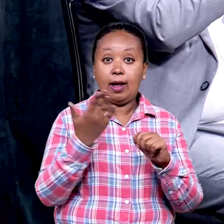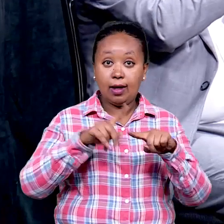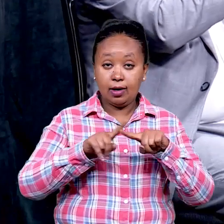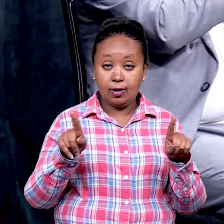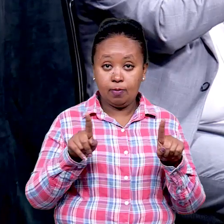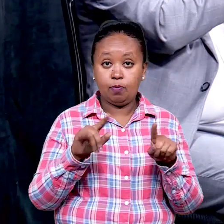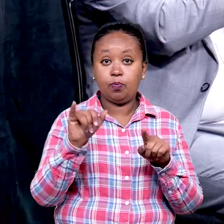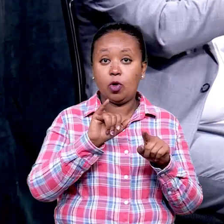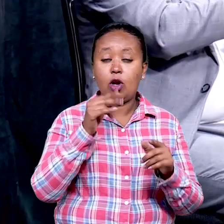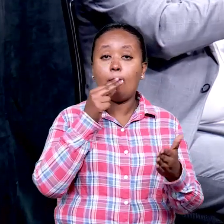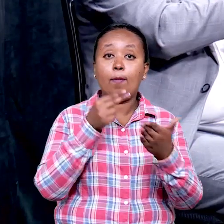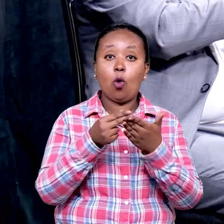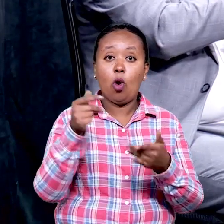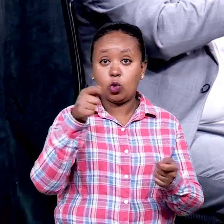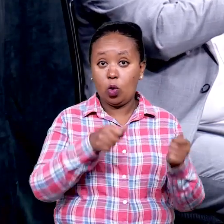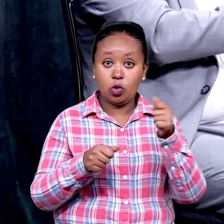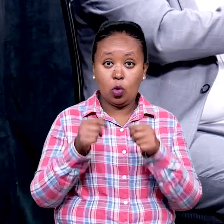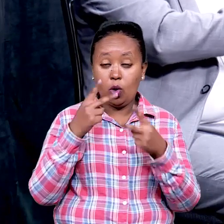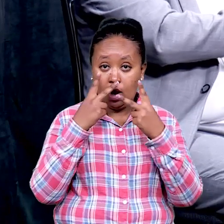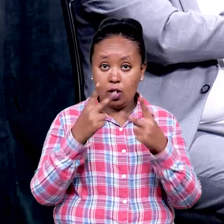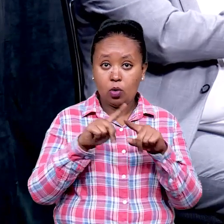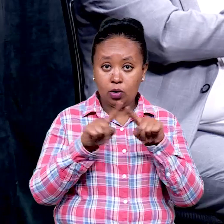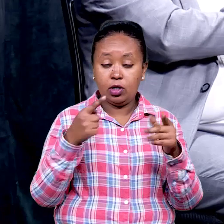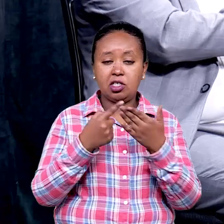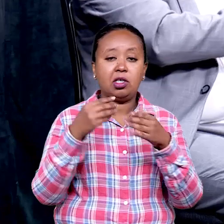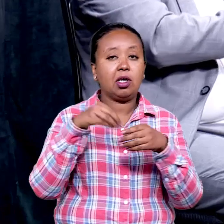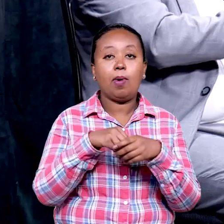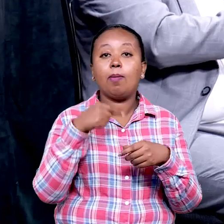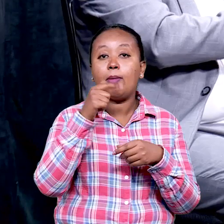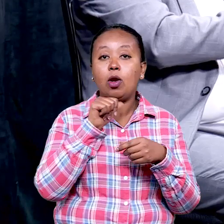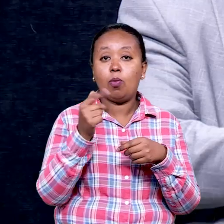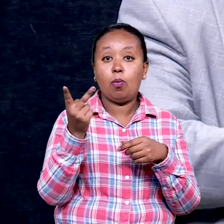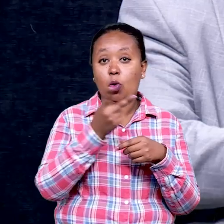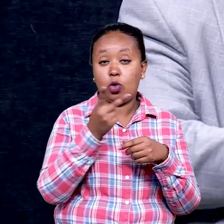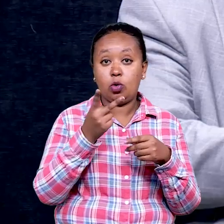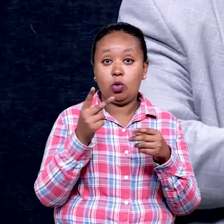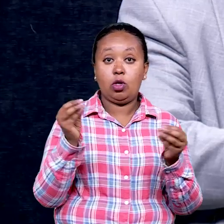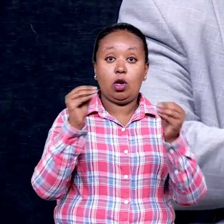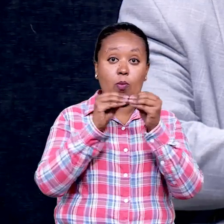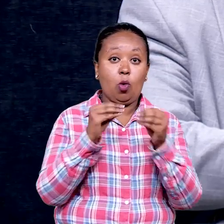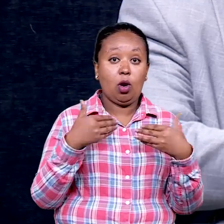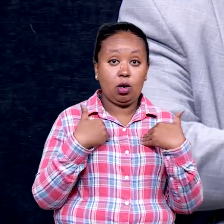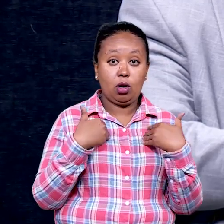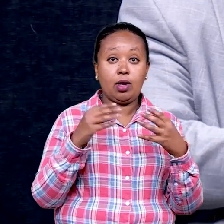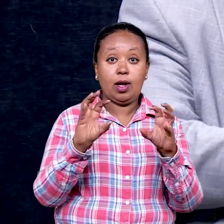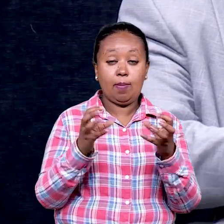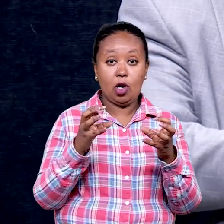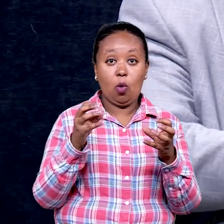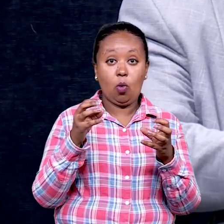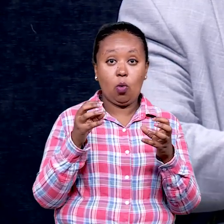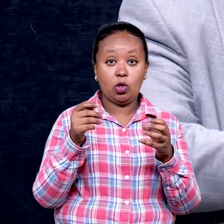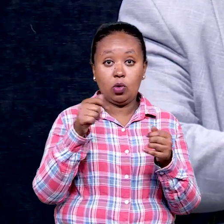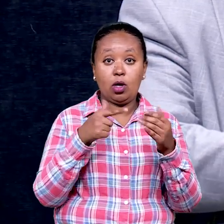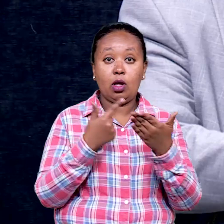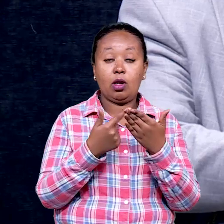እንደ በጎ አስተዋጽኦ ካየነው ግን እዚህ ግባ የሚባል አይደለም። በሁለቱም ሳይድ ተደምሮ ያለው የሚዲያ አስተዋጽኦ ይሄን